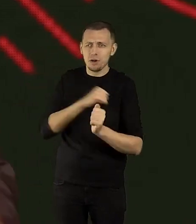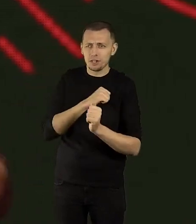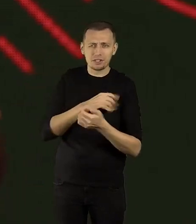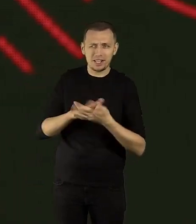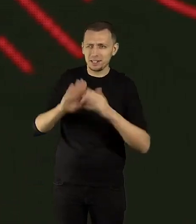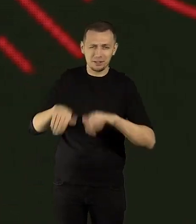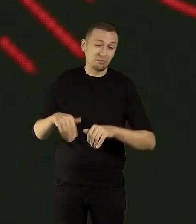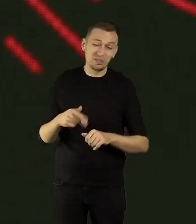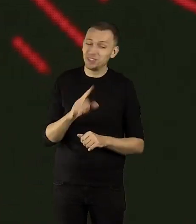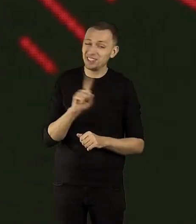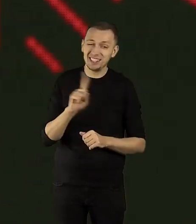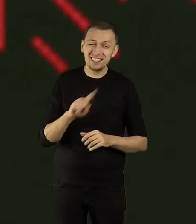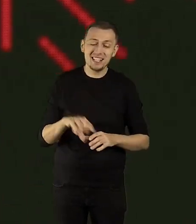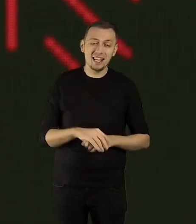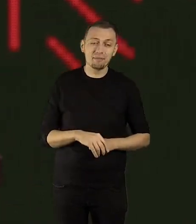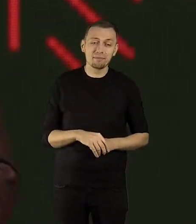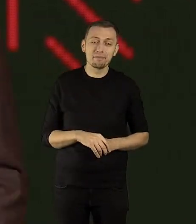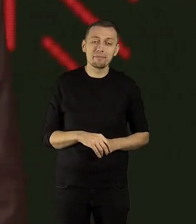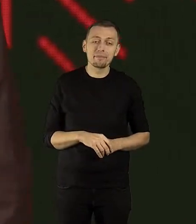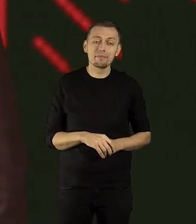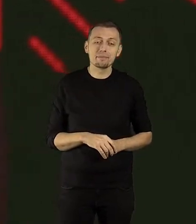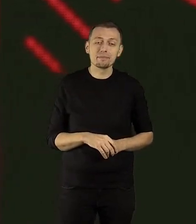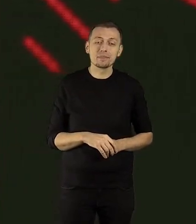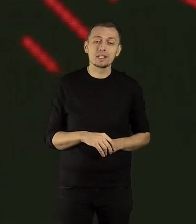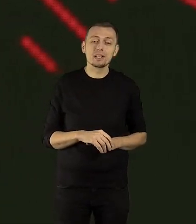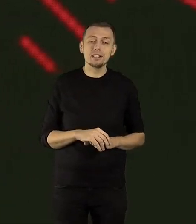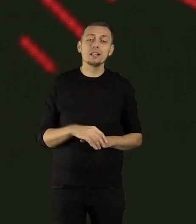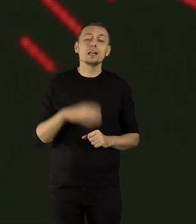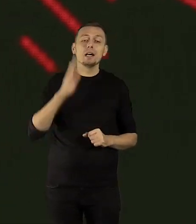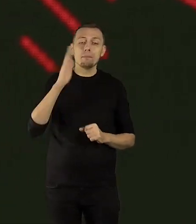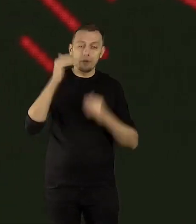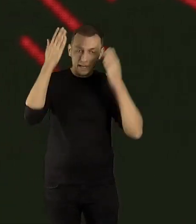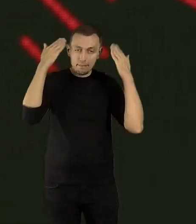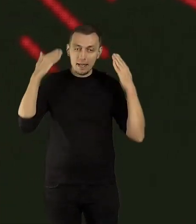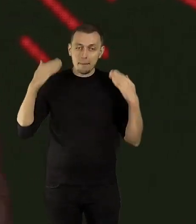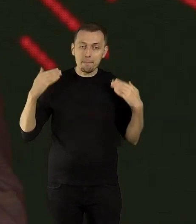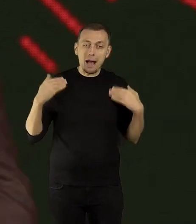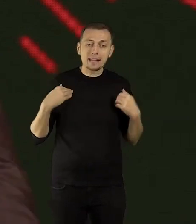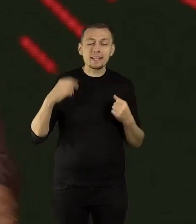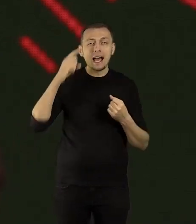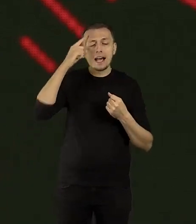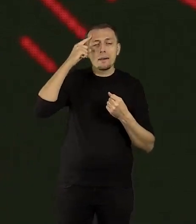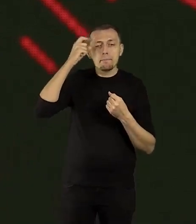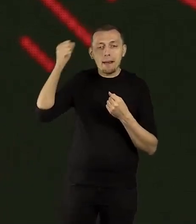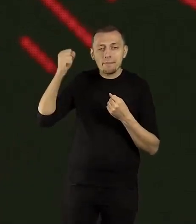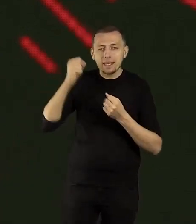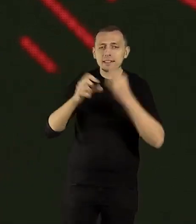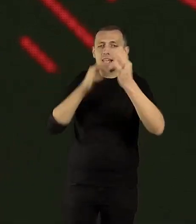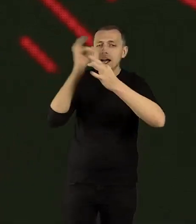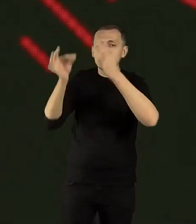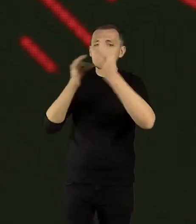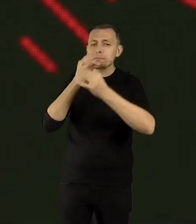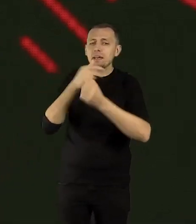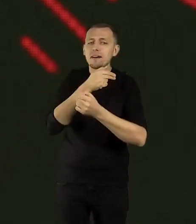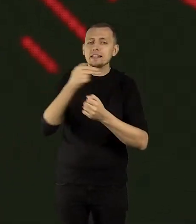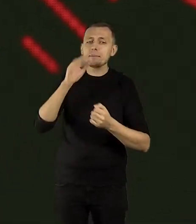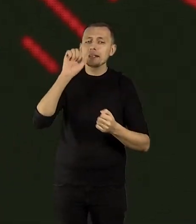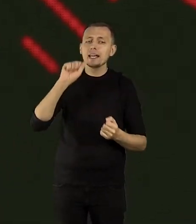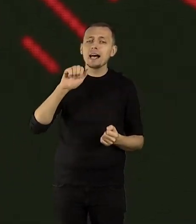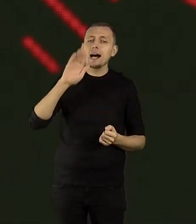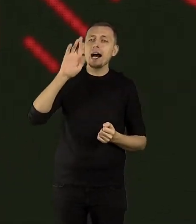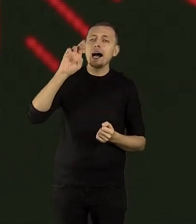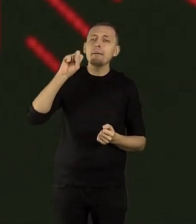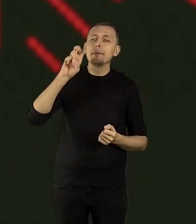Następnie Maria wspomina o Abrahamie, a to przenosi nas 2000 lat przed Chrystusem. Między Marią a Abrahamem